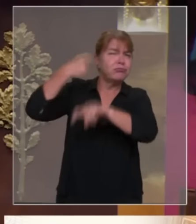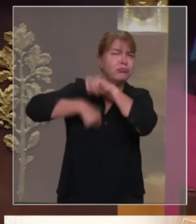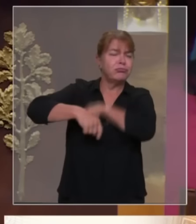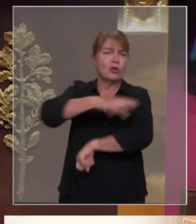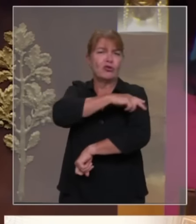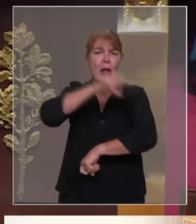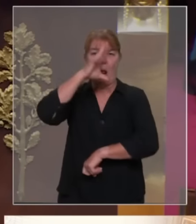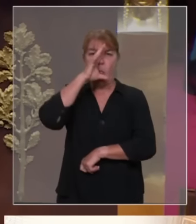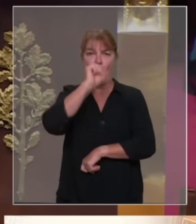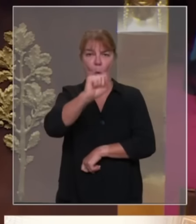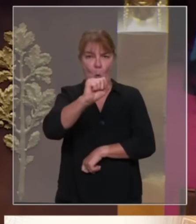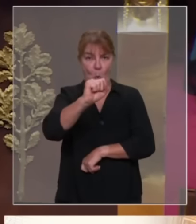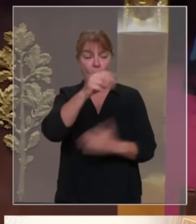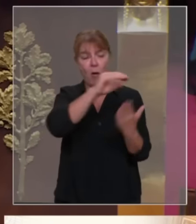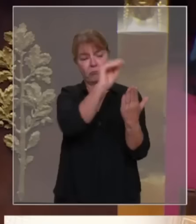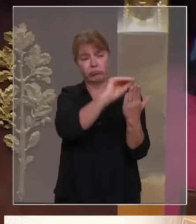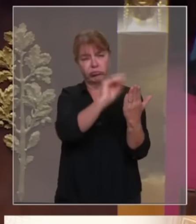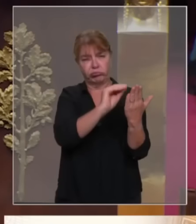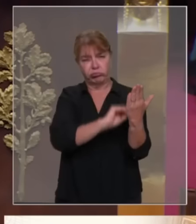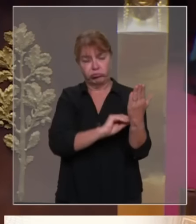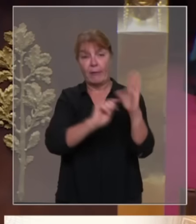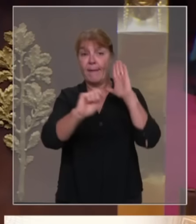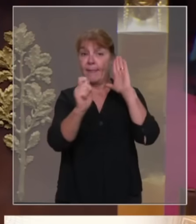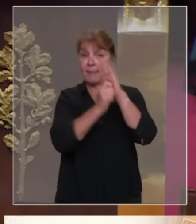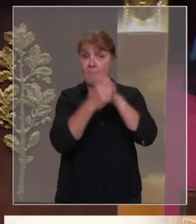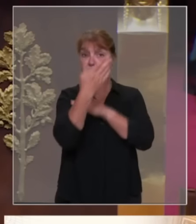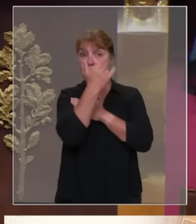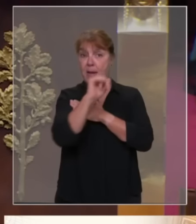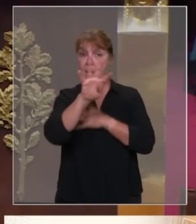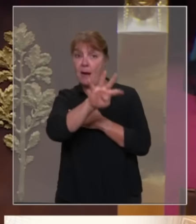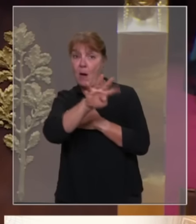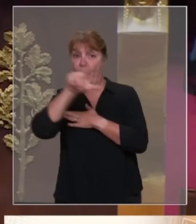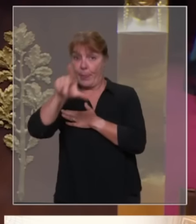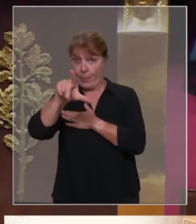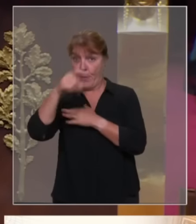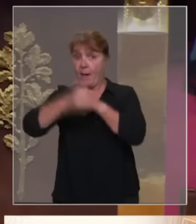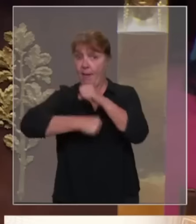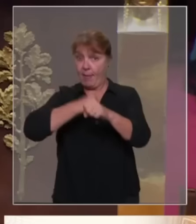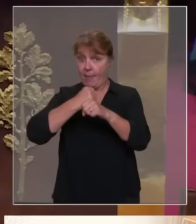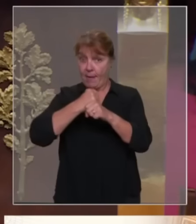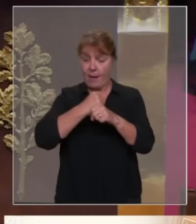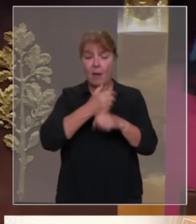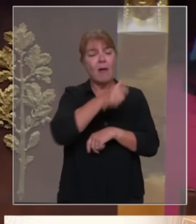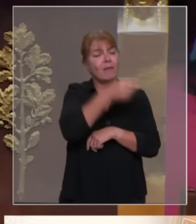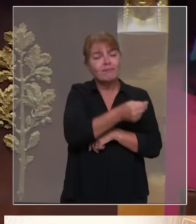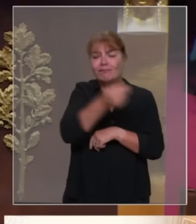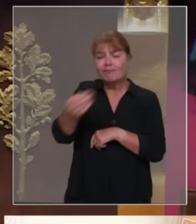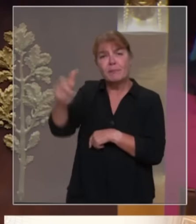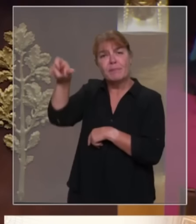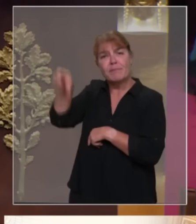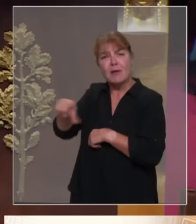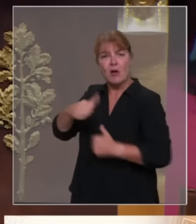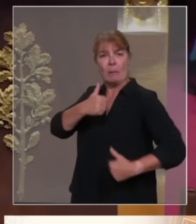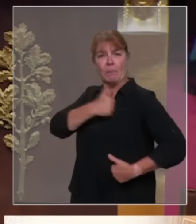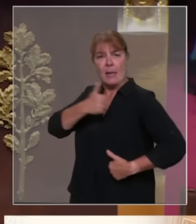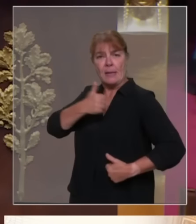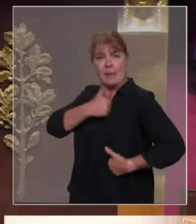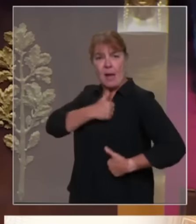propre main, a adressé en mai 1942 à l'un de ses aides de camp depuis